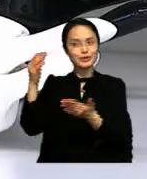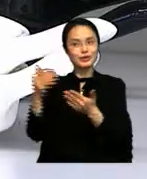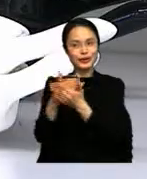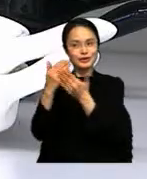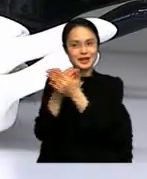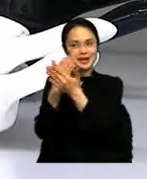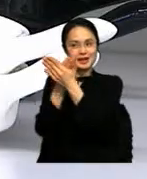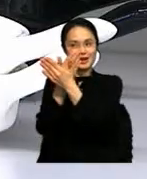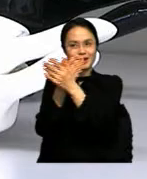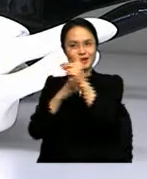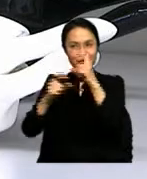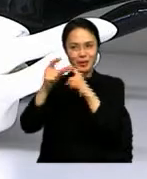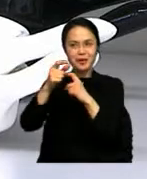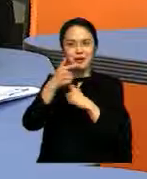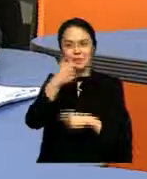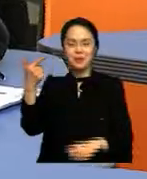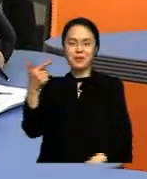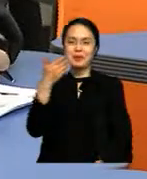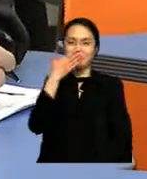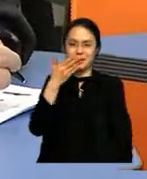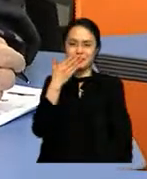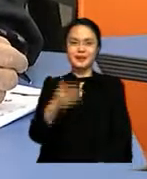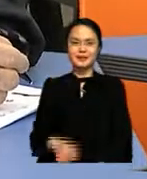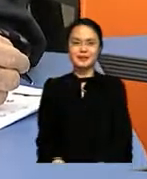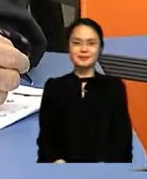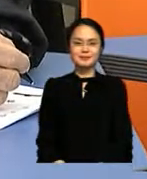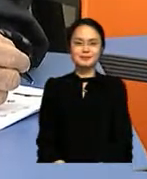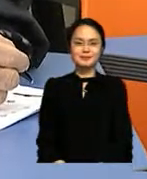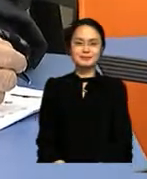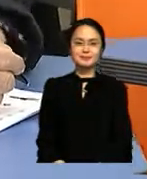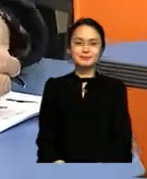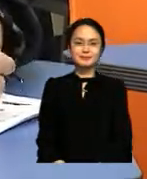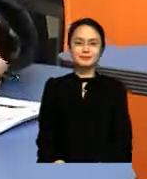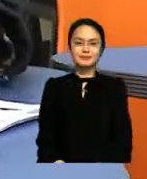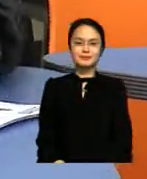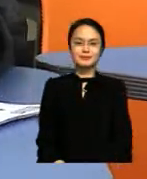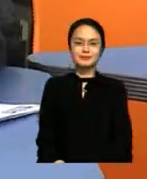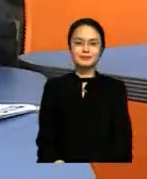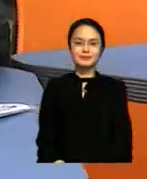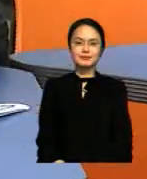한층 더 높아질 전망입니다. 딜라이브 서울 경기 케이블 TV 유승환입니다.